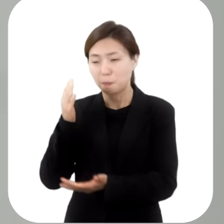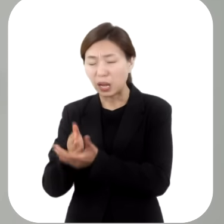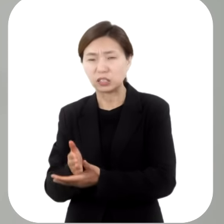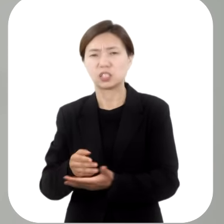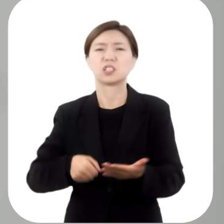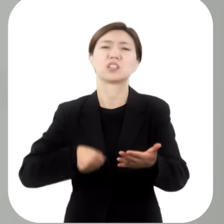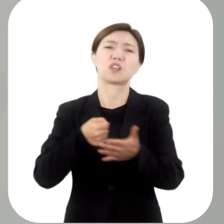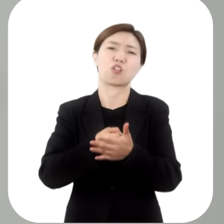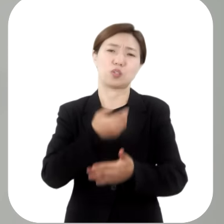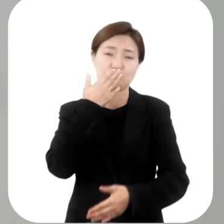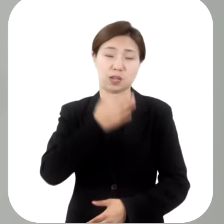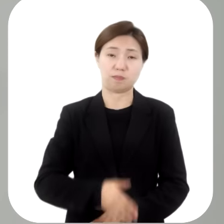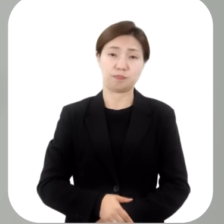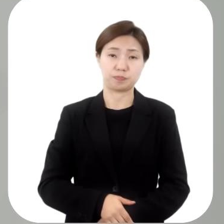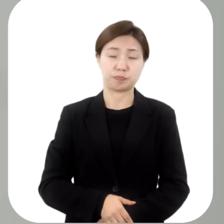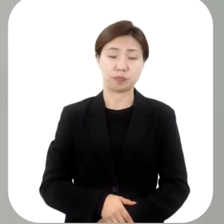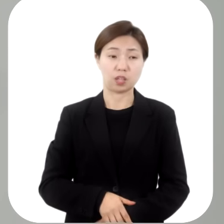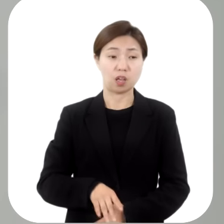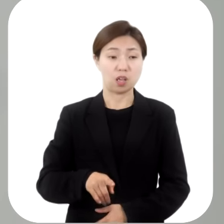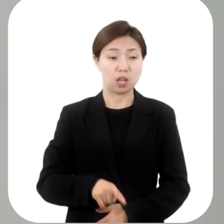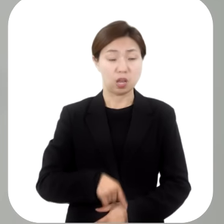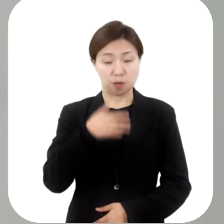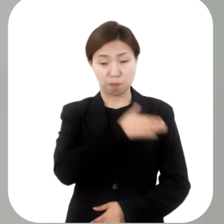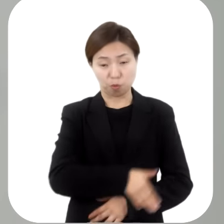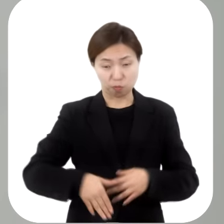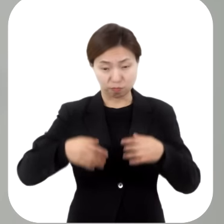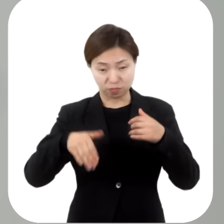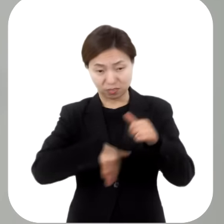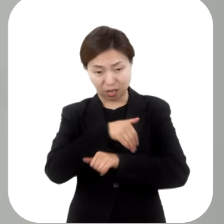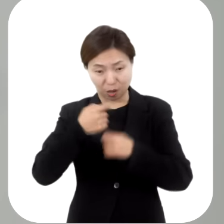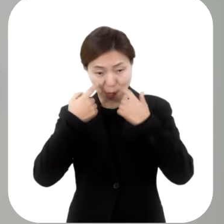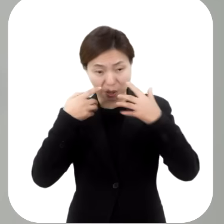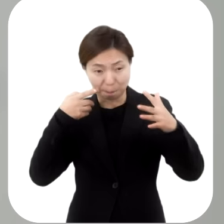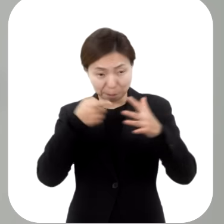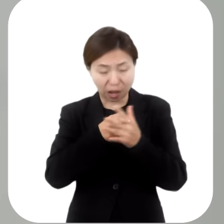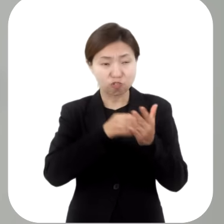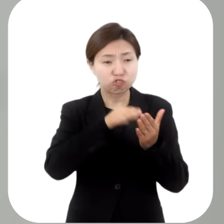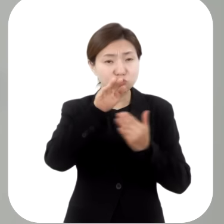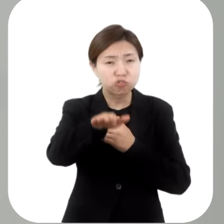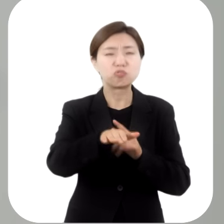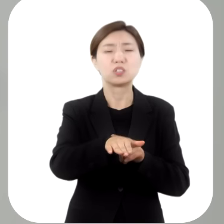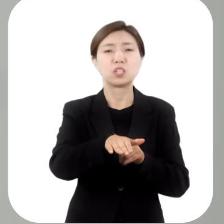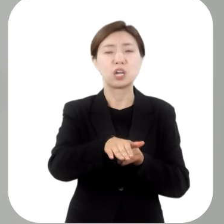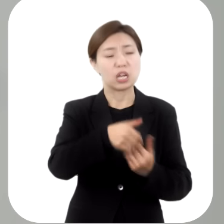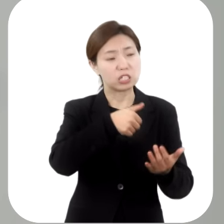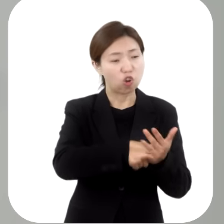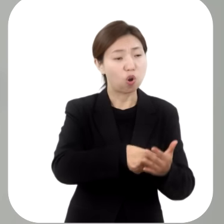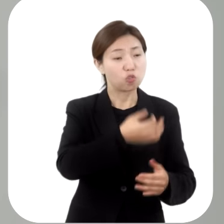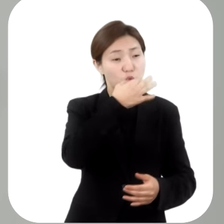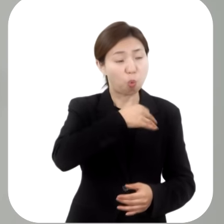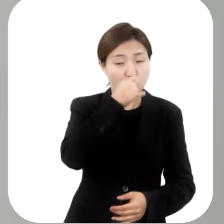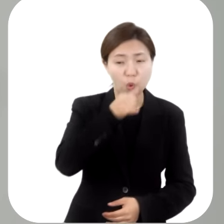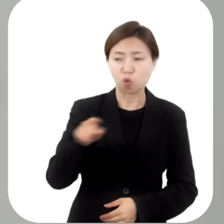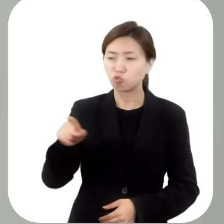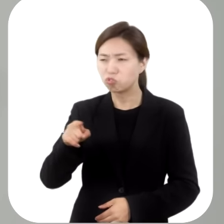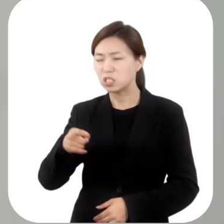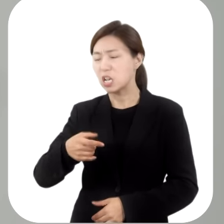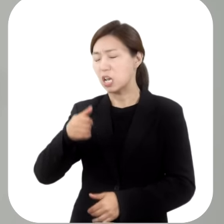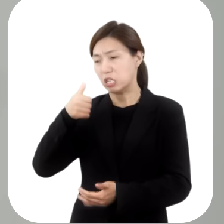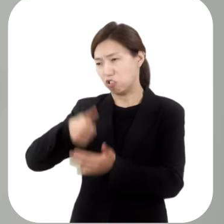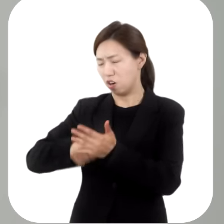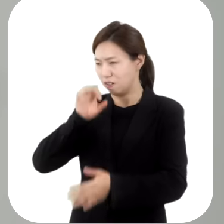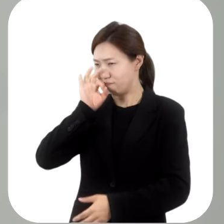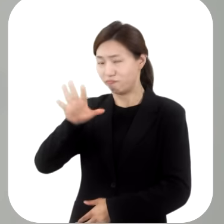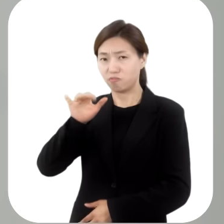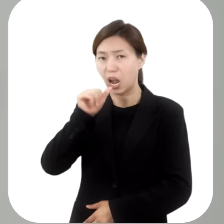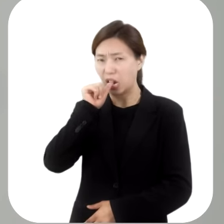행위가 이렇게 재활 효과가 날 수도 있기 때문에 그래서 어떤 사람은 절하다가 병이 나았다는 사람도